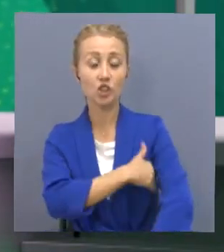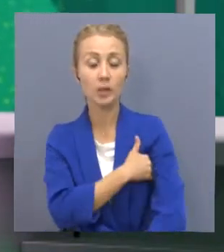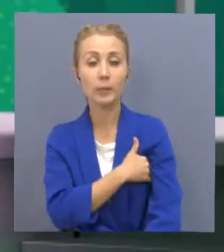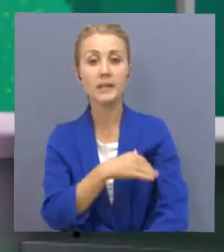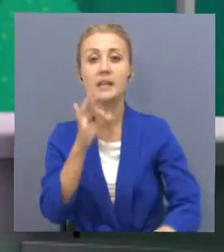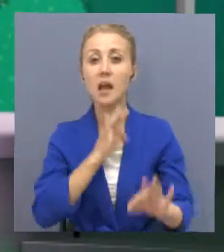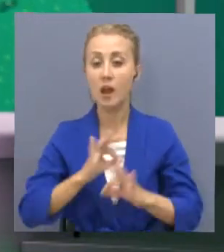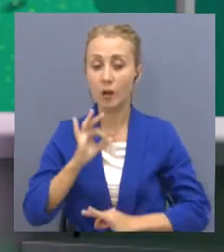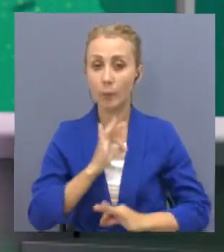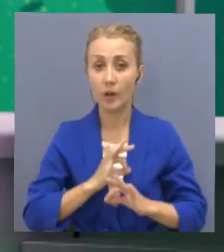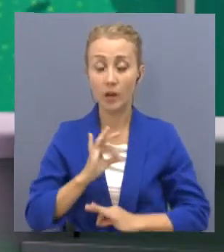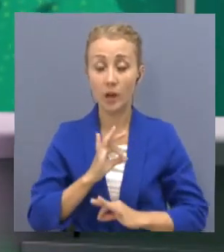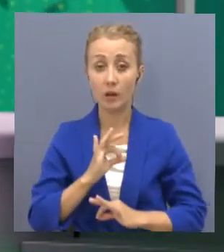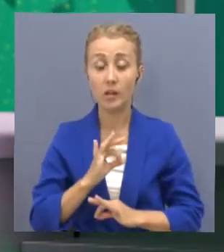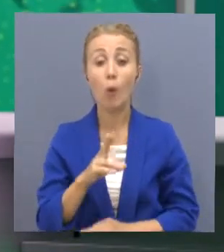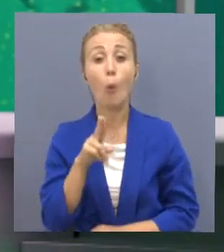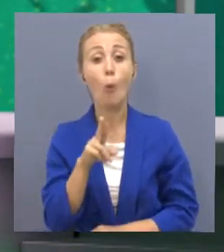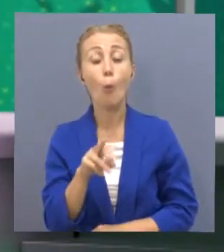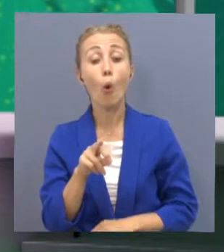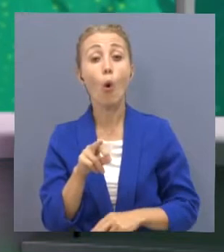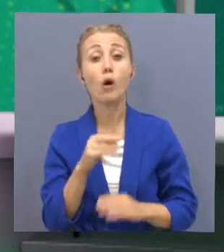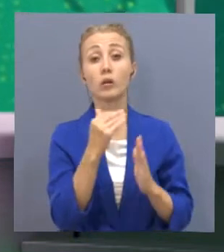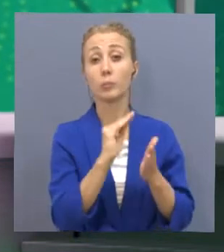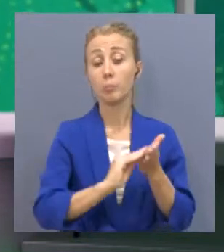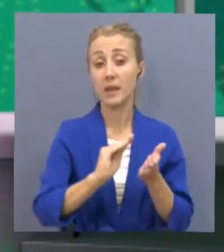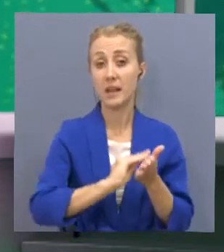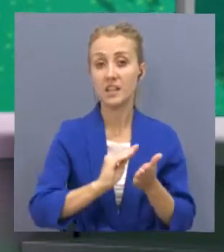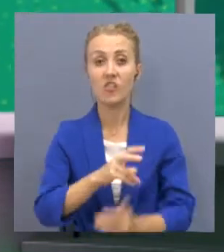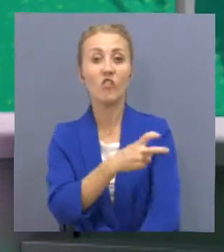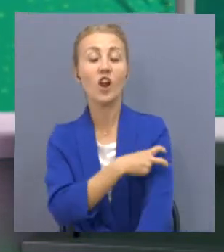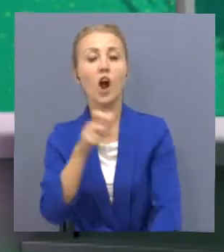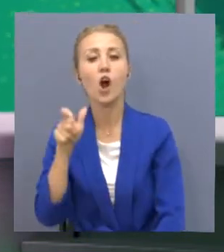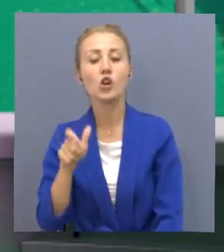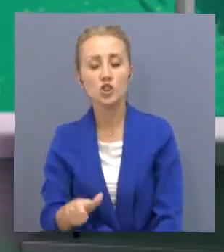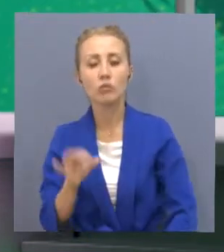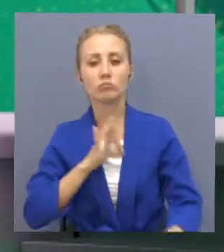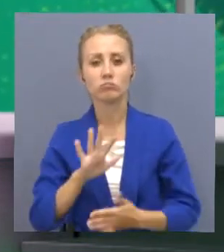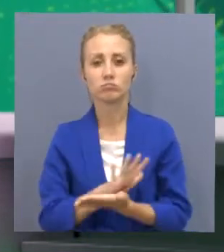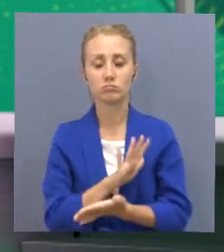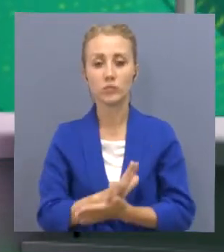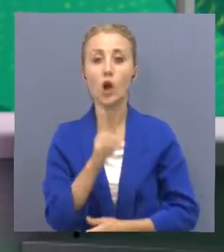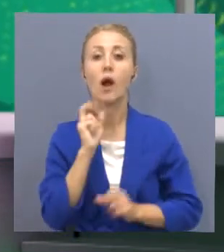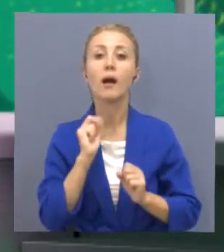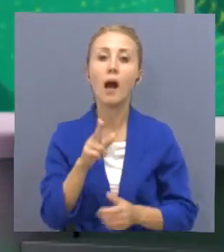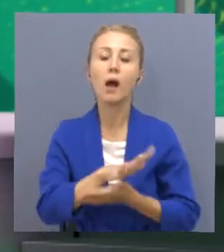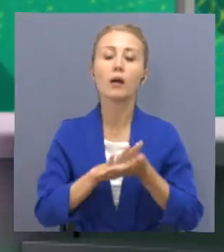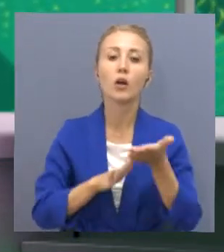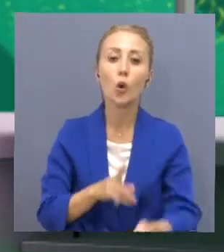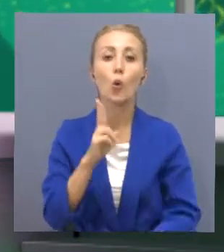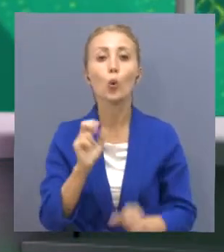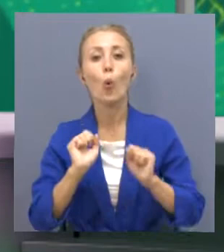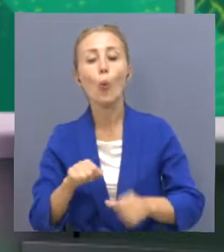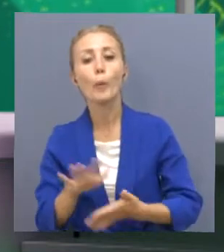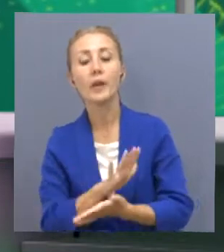средства. По назначению лечащего врача также и антикоагулянты. Как подать заявку и кто может получить препараты бесплатно, в